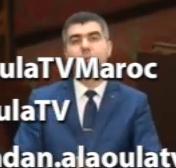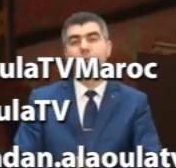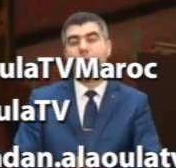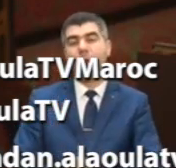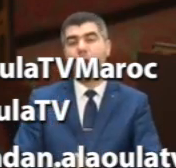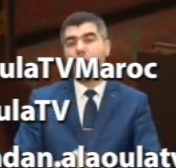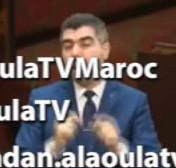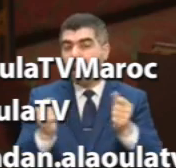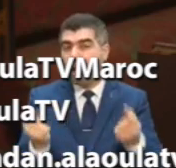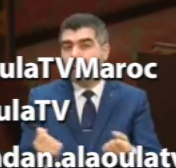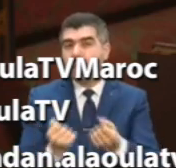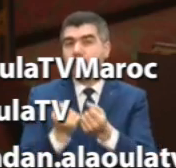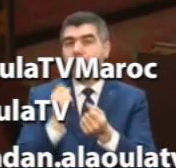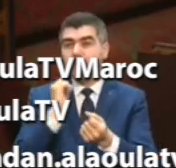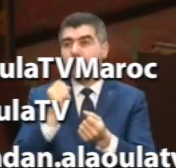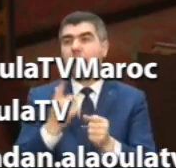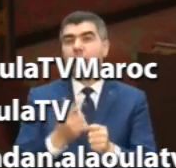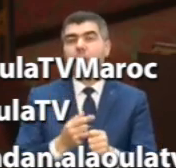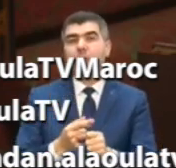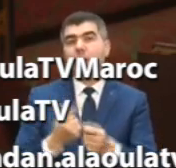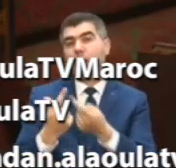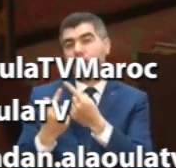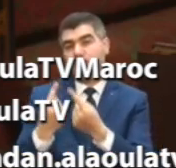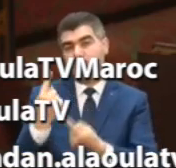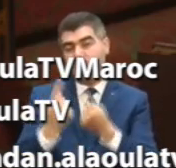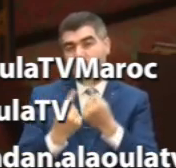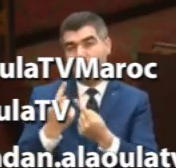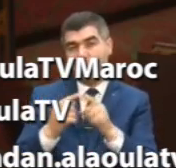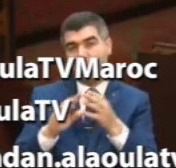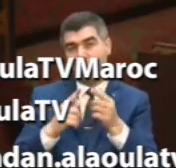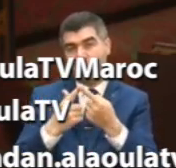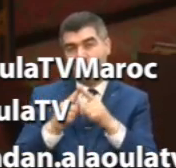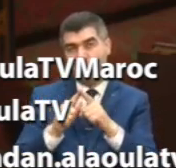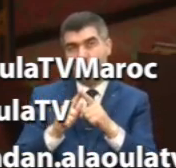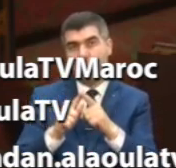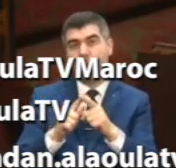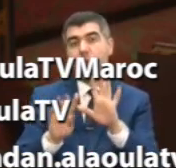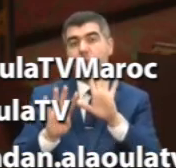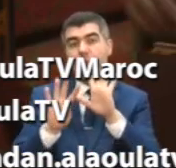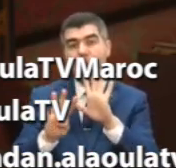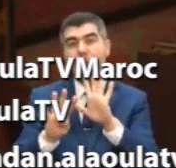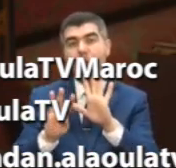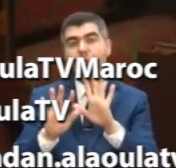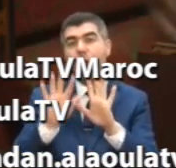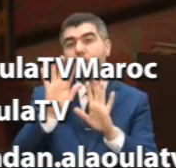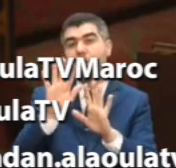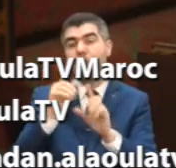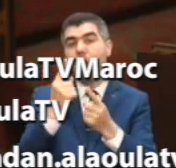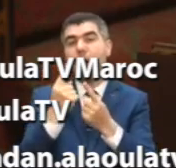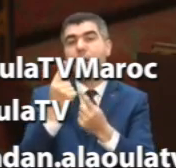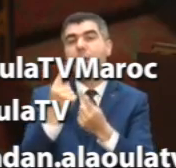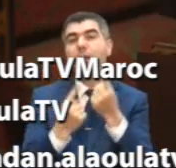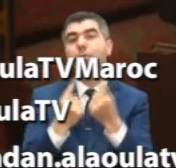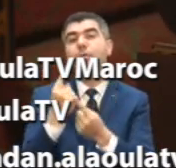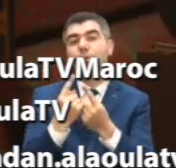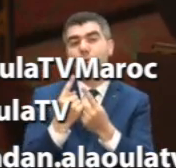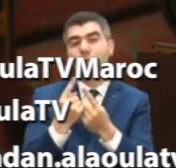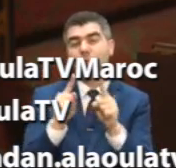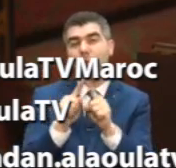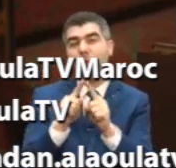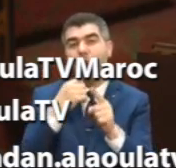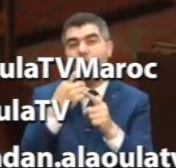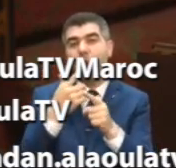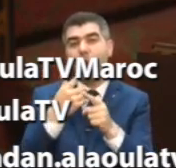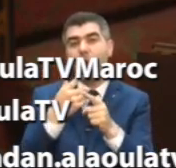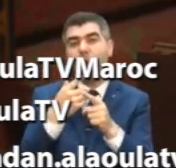السنة تم الاستفادة من هذا التأهيل تقريبا 9511 على المستوى الوطني، بالنسبة غير